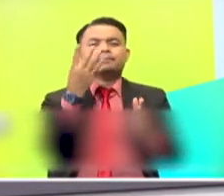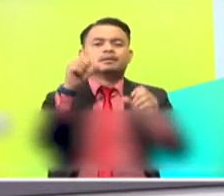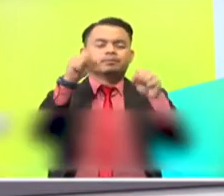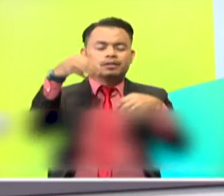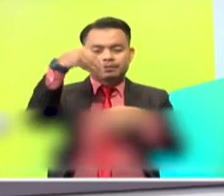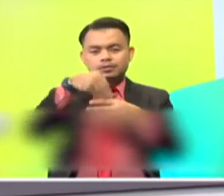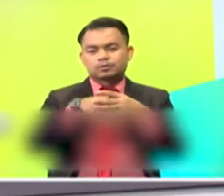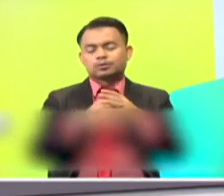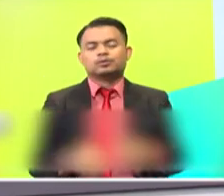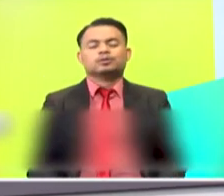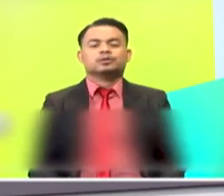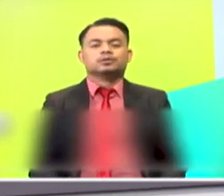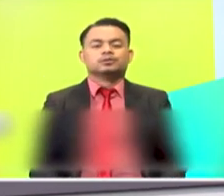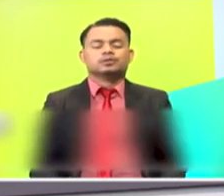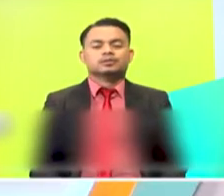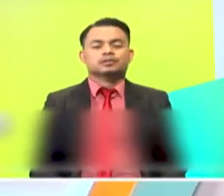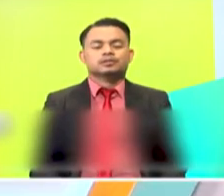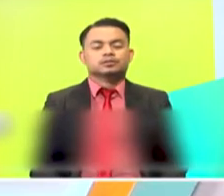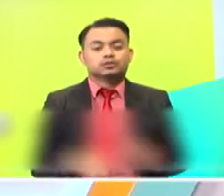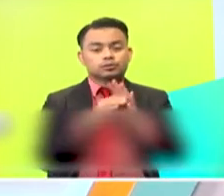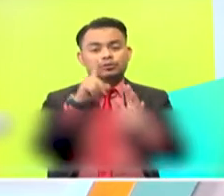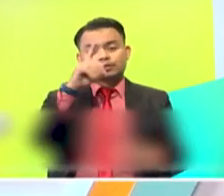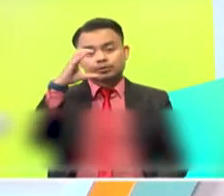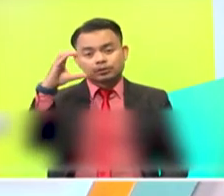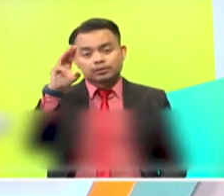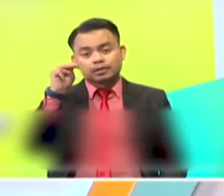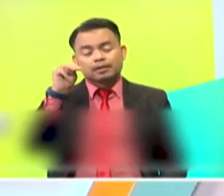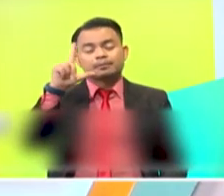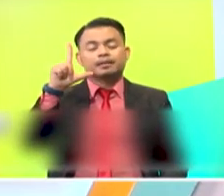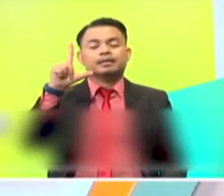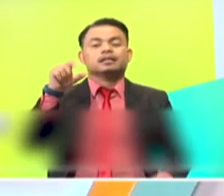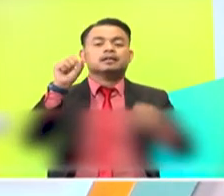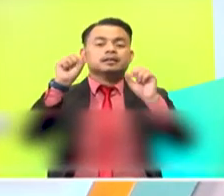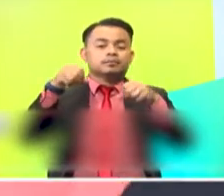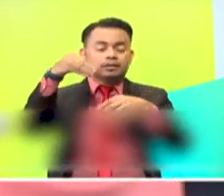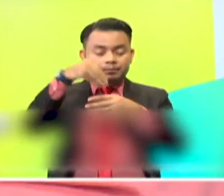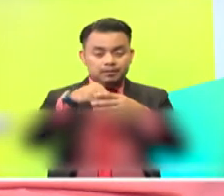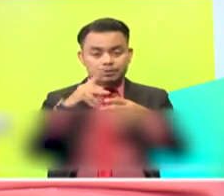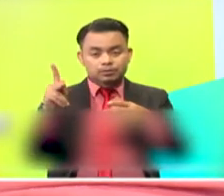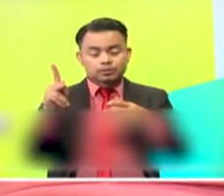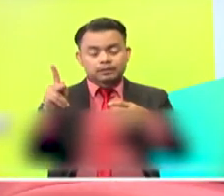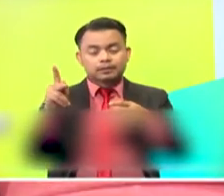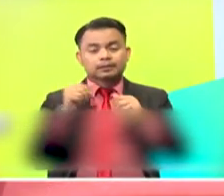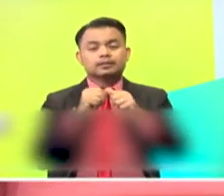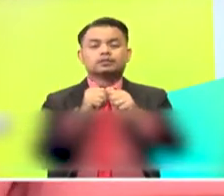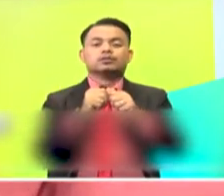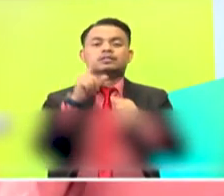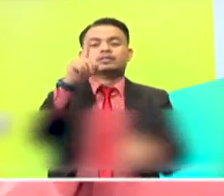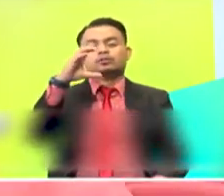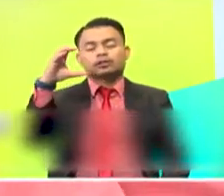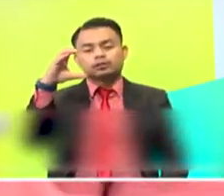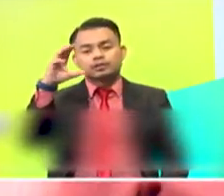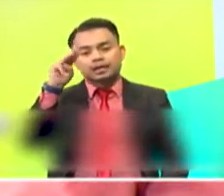nah ini 100mm segitu boleh masukkan bahan-bahan yang quantity nitrate MMC nya